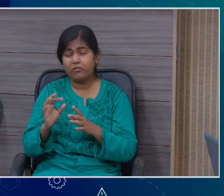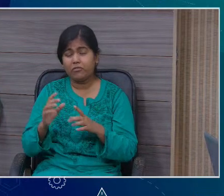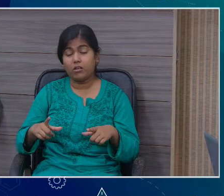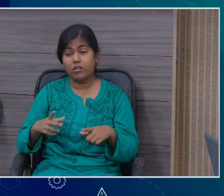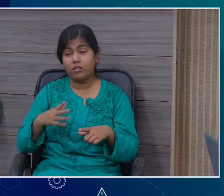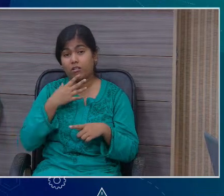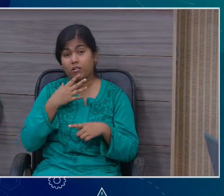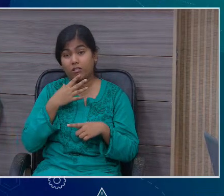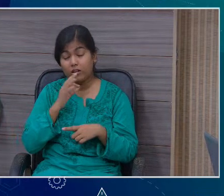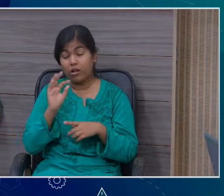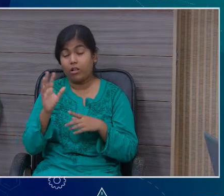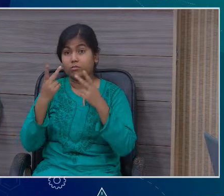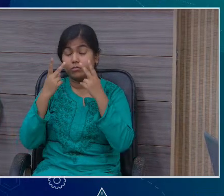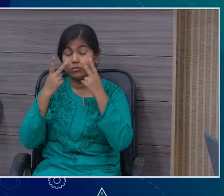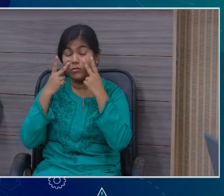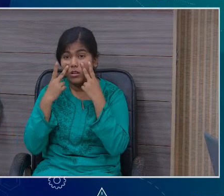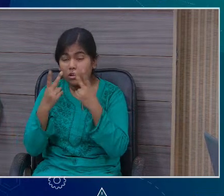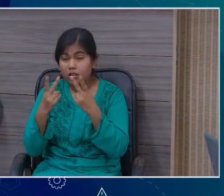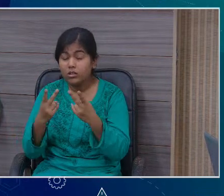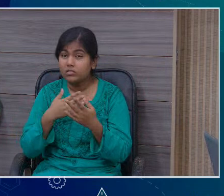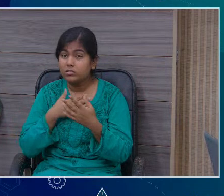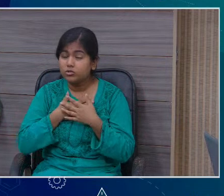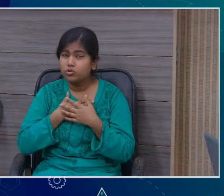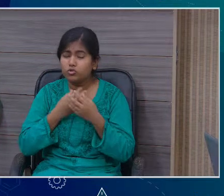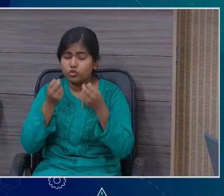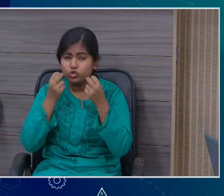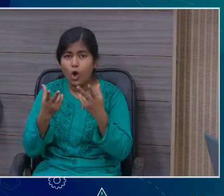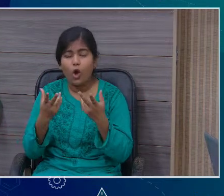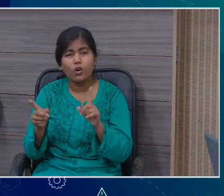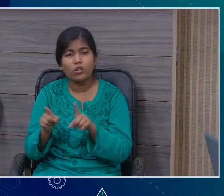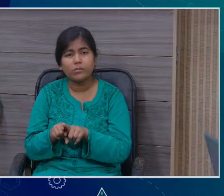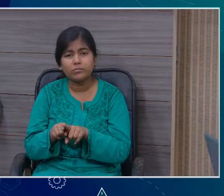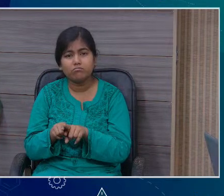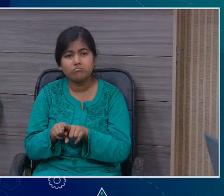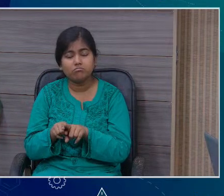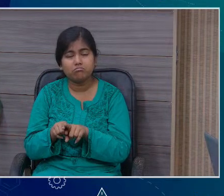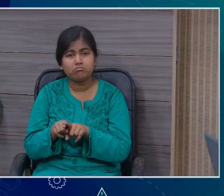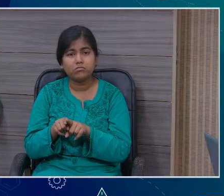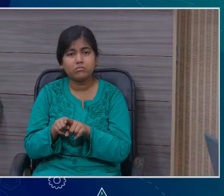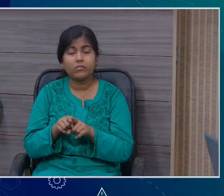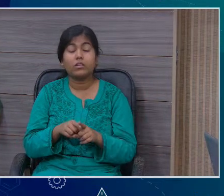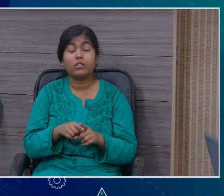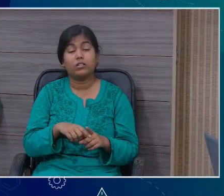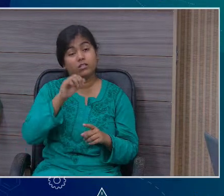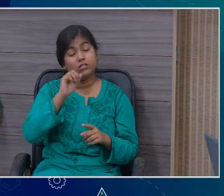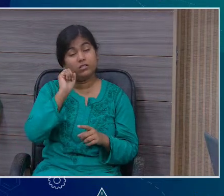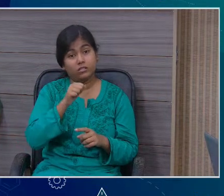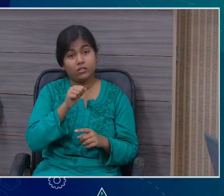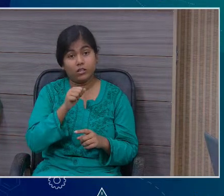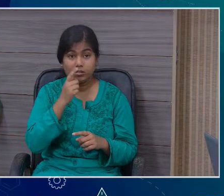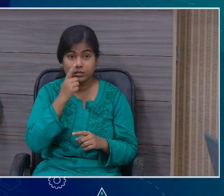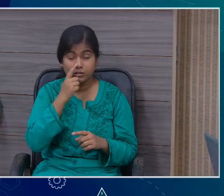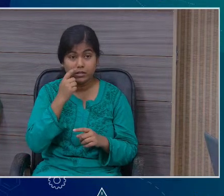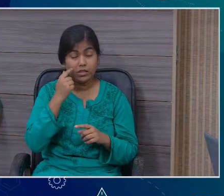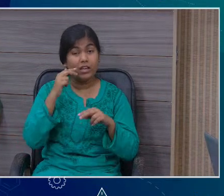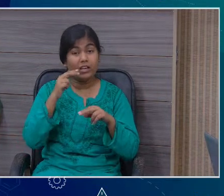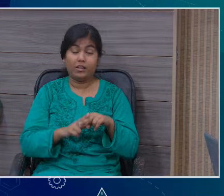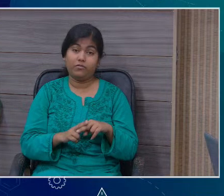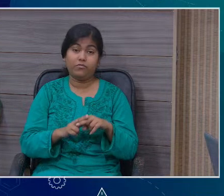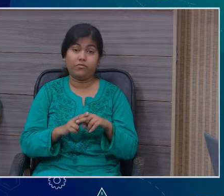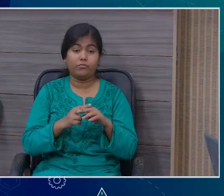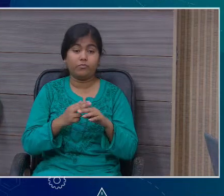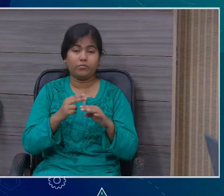but when a child reaches class 12th, उस time पे आता है ma'am, the child is having more or less some knowledge about